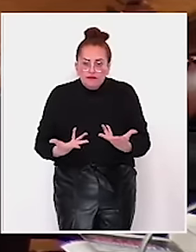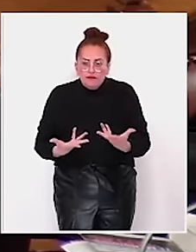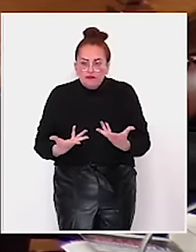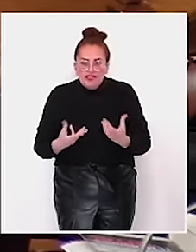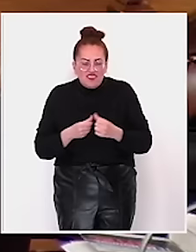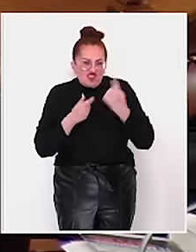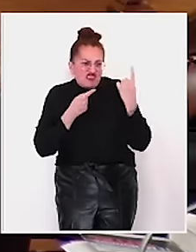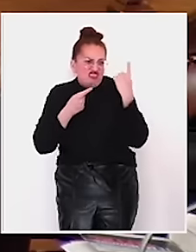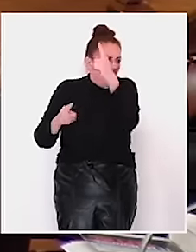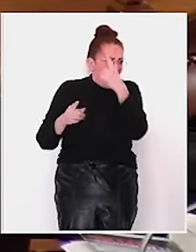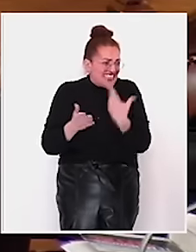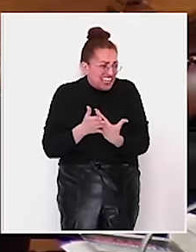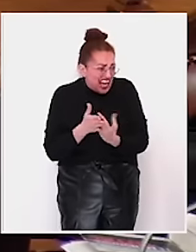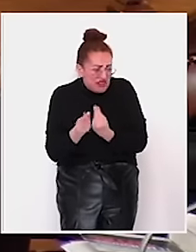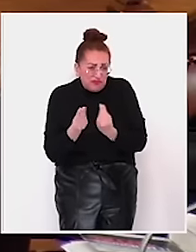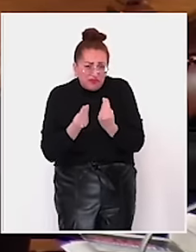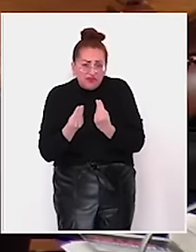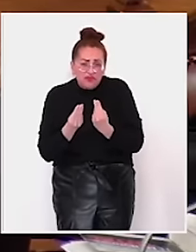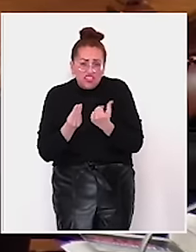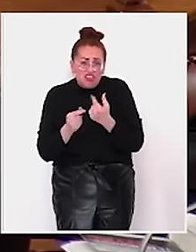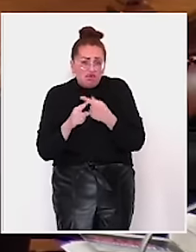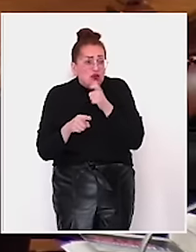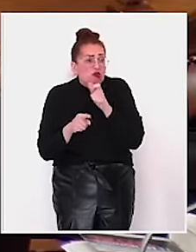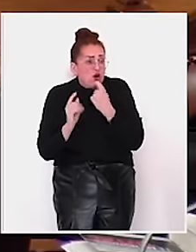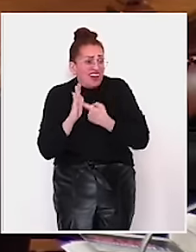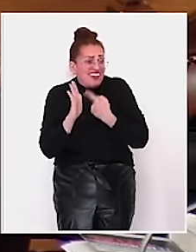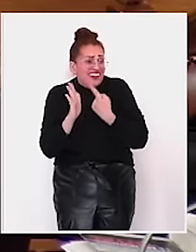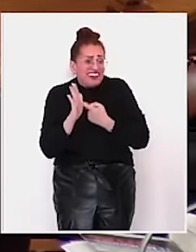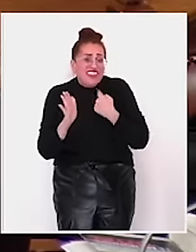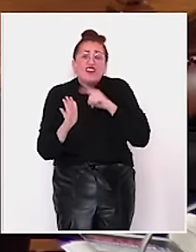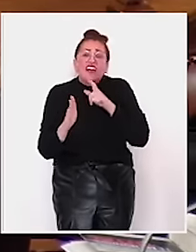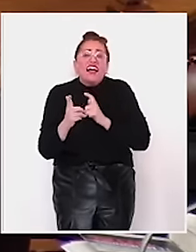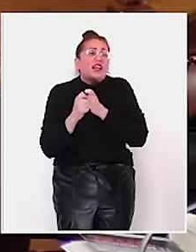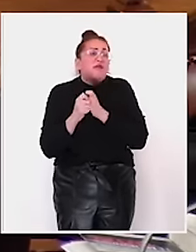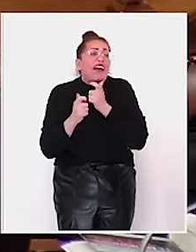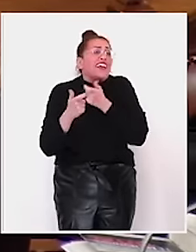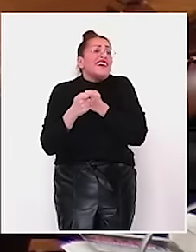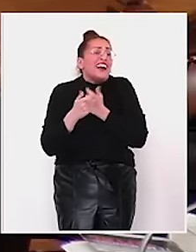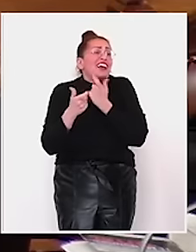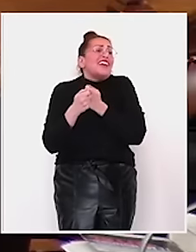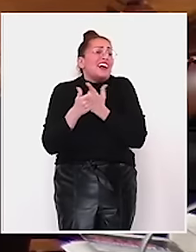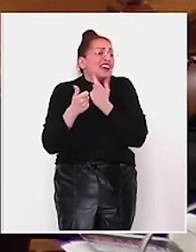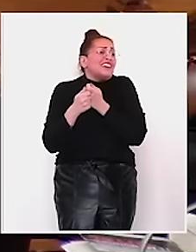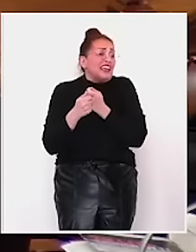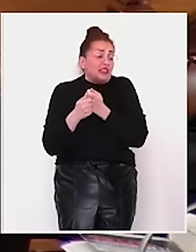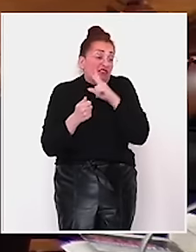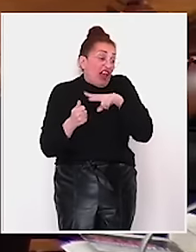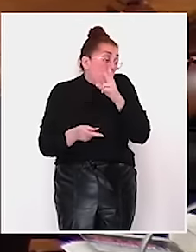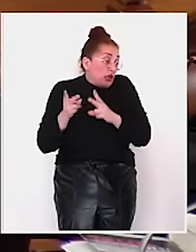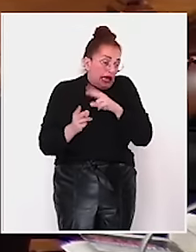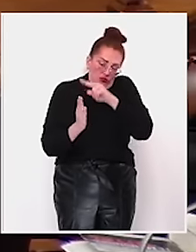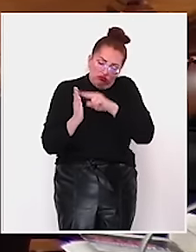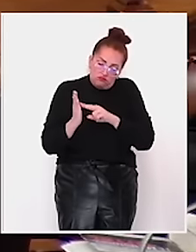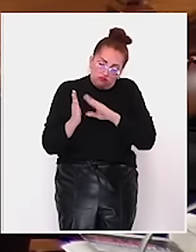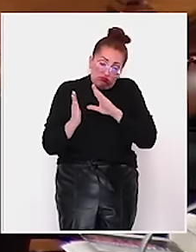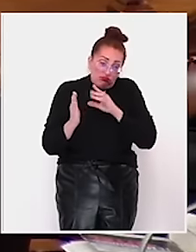et c'est ça qu'on partage pas, parce qu'en fait, le mot est répété plusieurs fois. Il s'agit de s'adapter, et nous, on comprend mal l'expression,